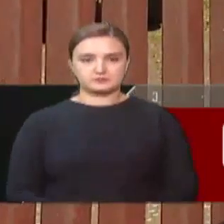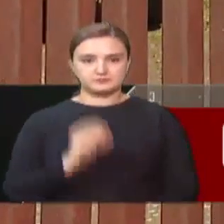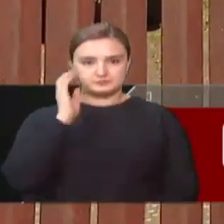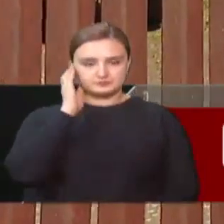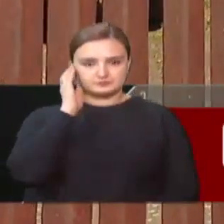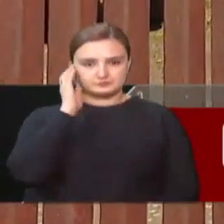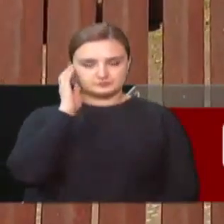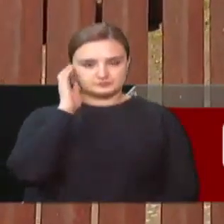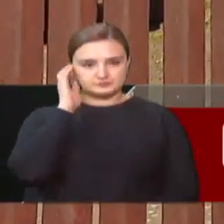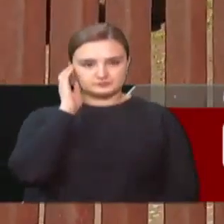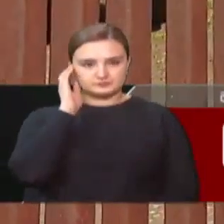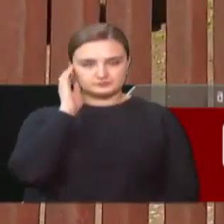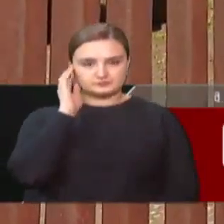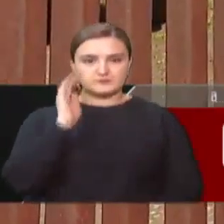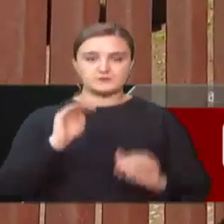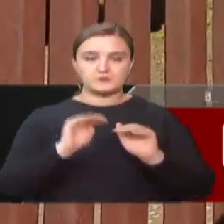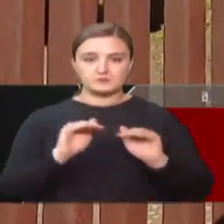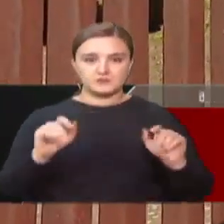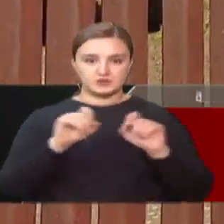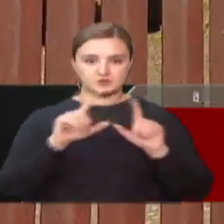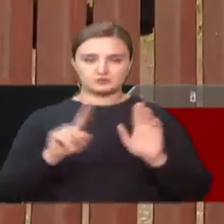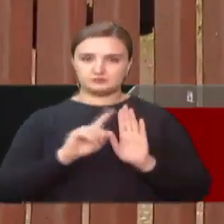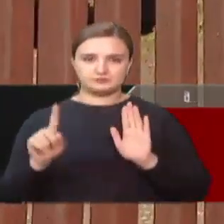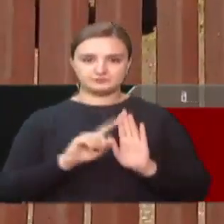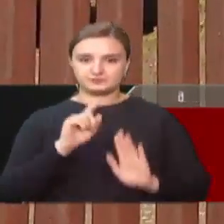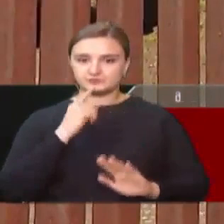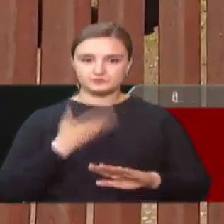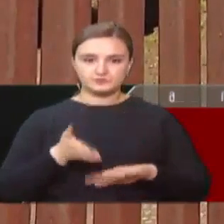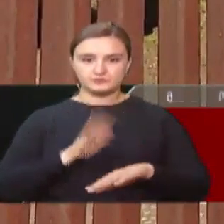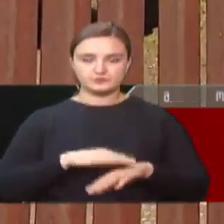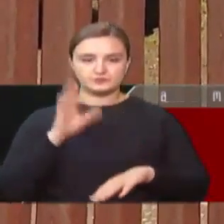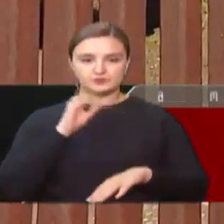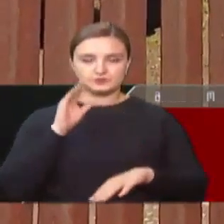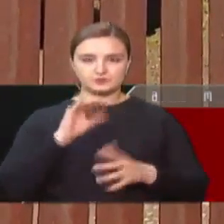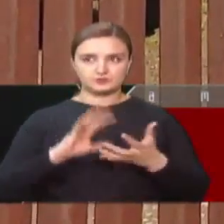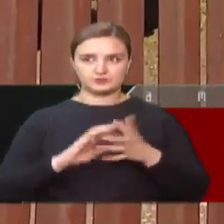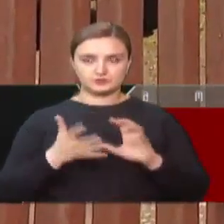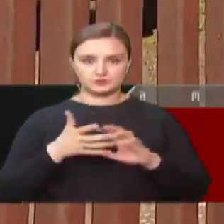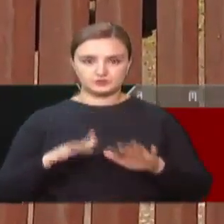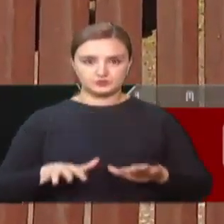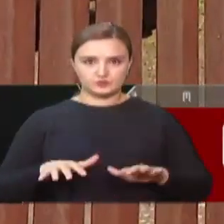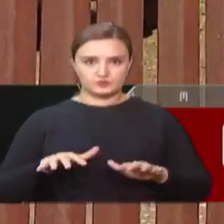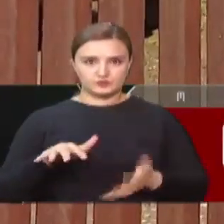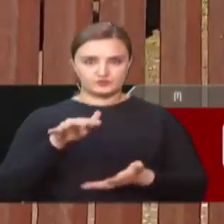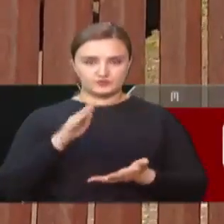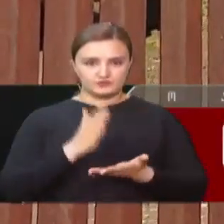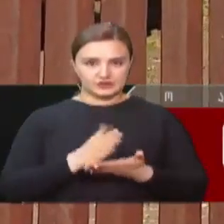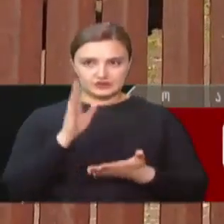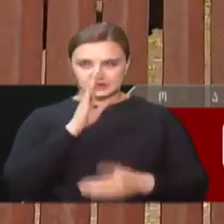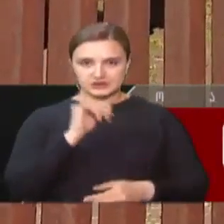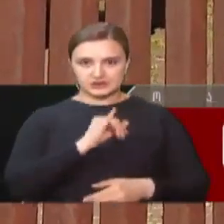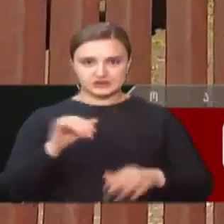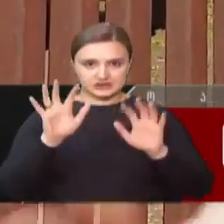სკოლაში ძალიან გვეჭოს სიარული ბაღშიც ასევე როცა თოვლი არის და როცა წვიმიანი ამიდია ასევე ვერ დავდივართ